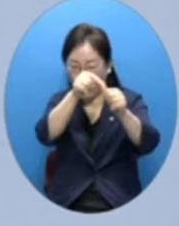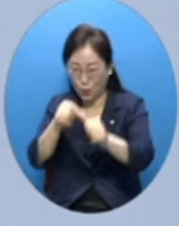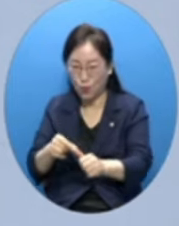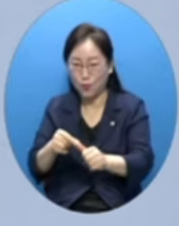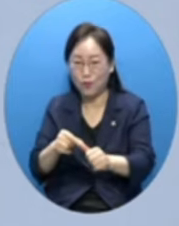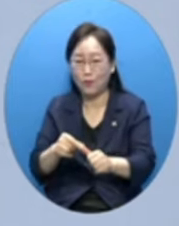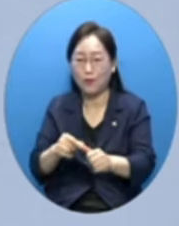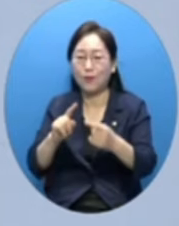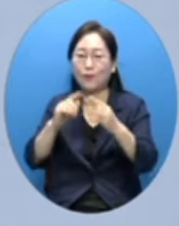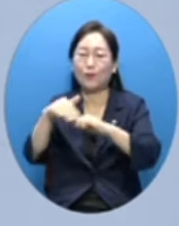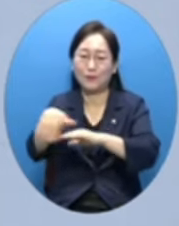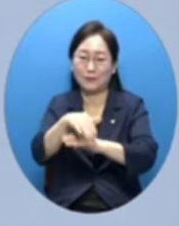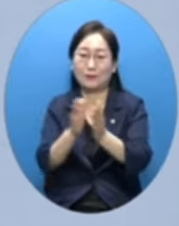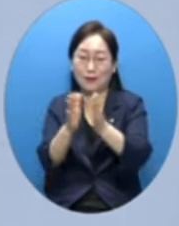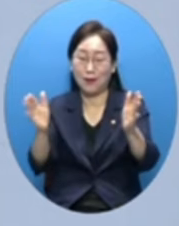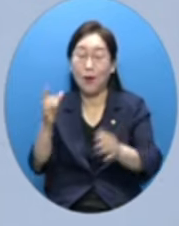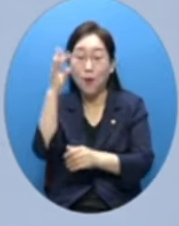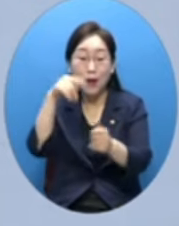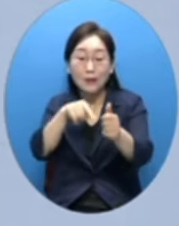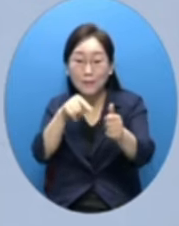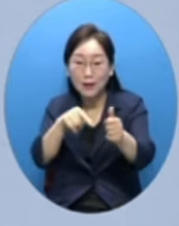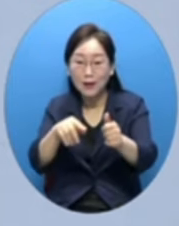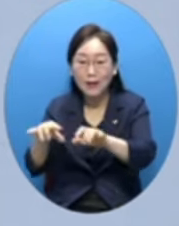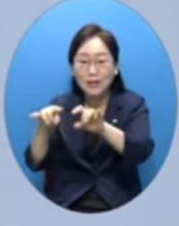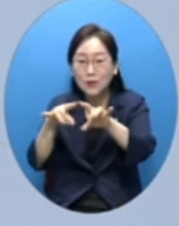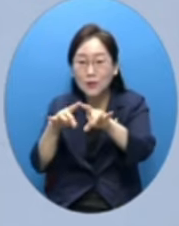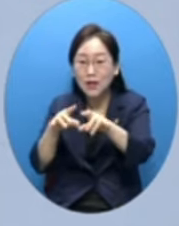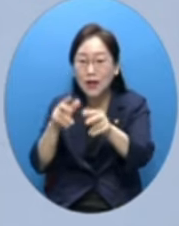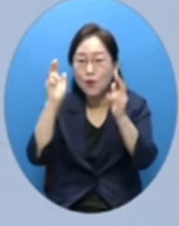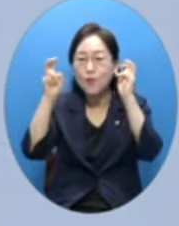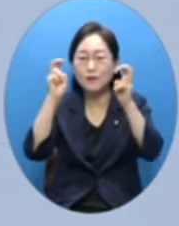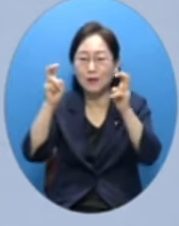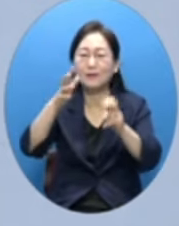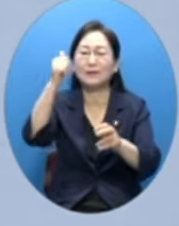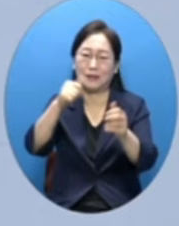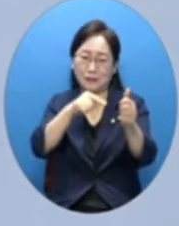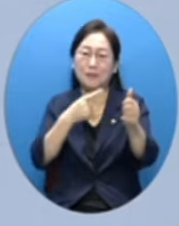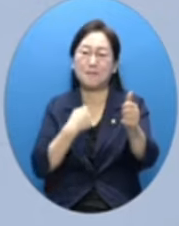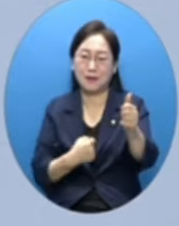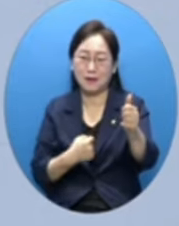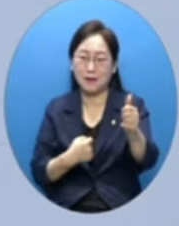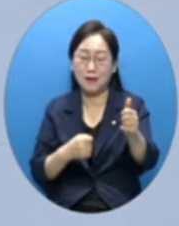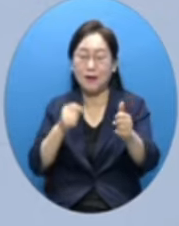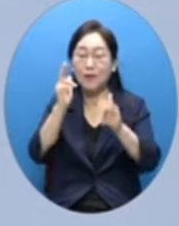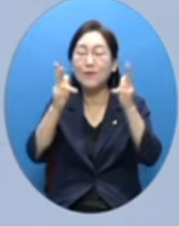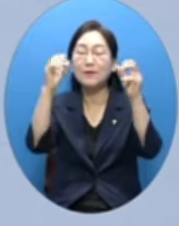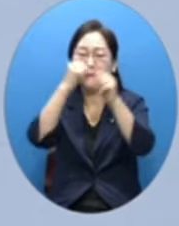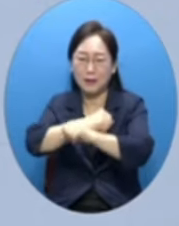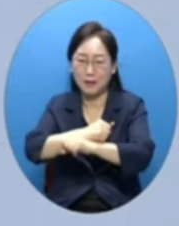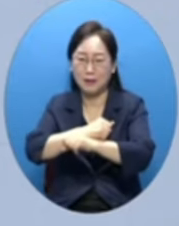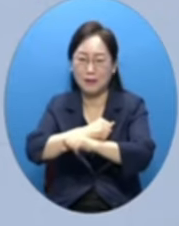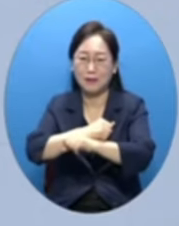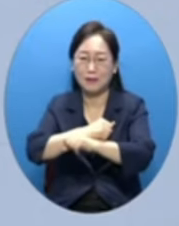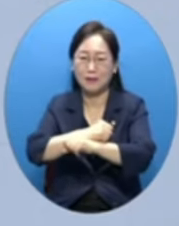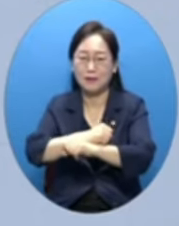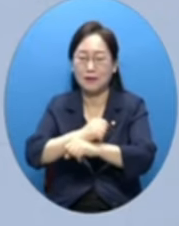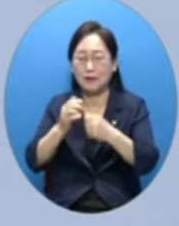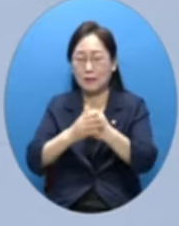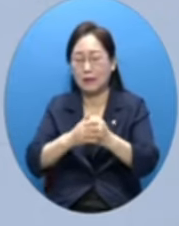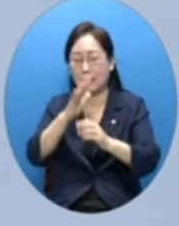그분은 전자 상해를 하고 계은 그 사장님이셨는데 사업이 망하니까 가족